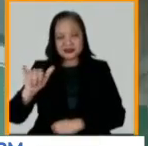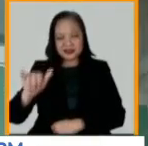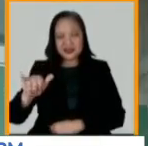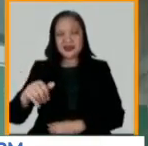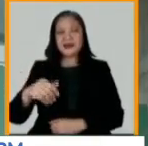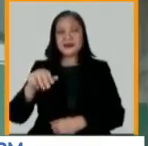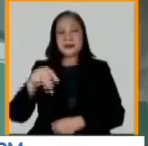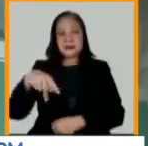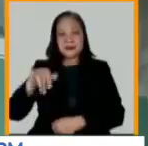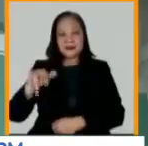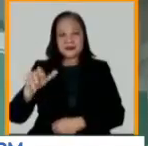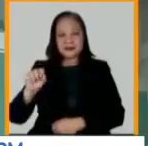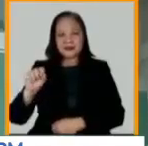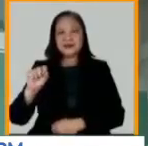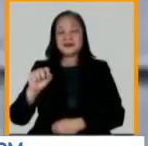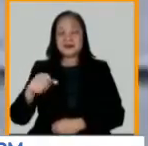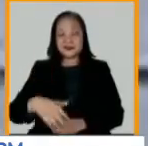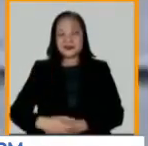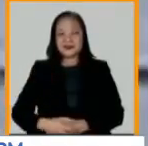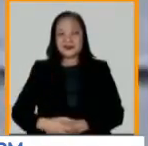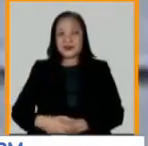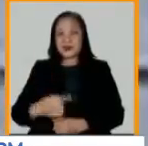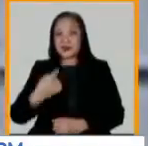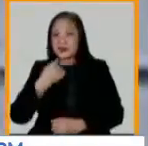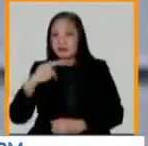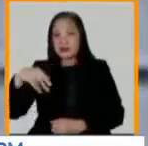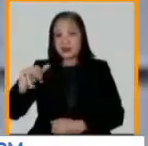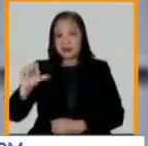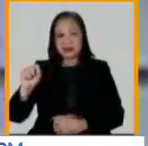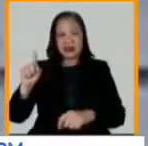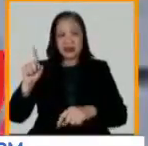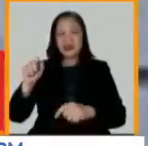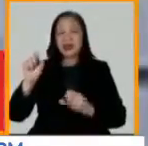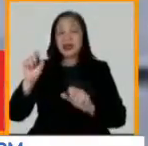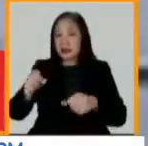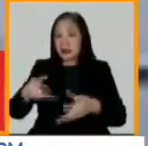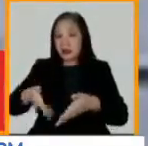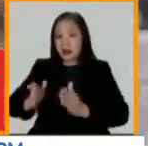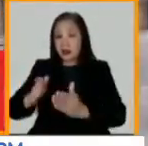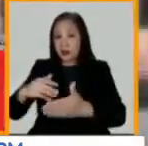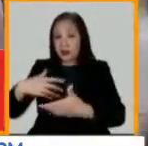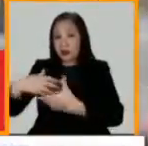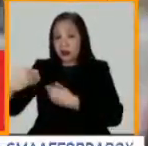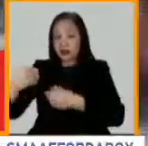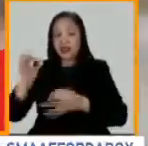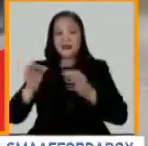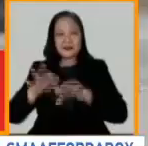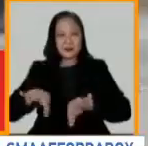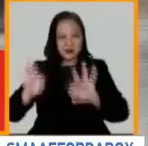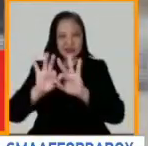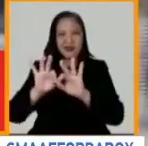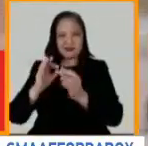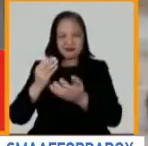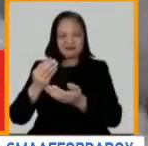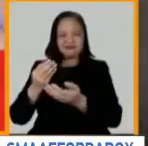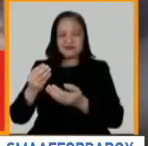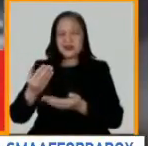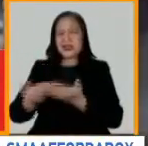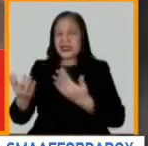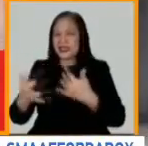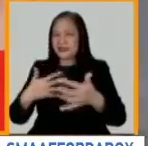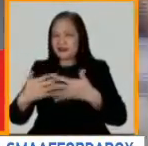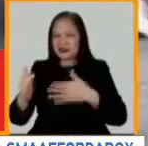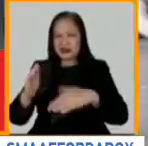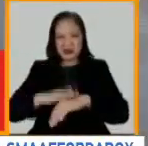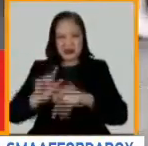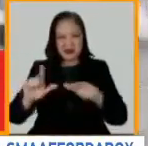Pasay, pwede lamang lumabas ang mga hindi bakunado kapag essential ang lakad kahit alert level 2. Maglalabas din ang bagong